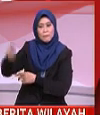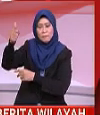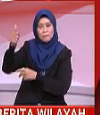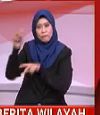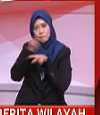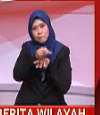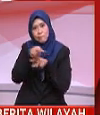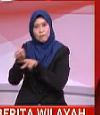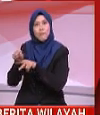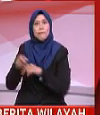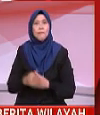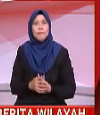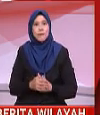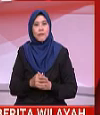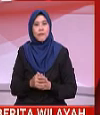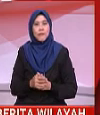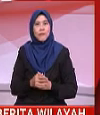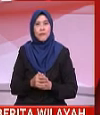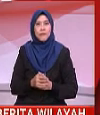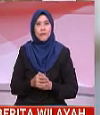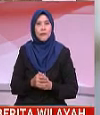Abang Johari Tun Openg.